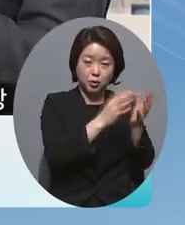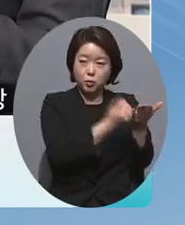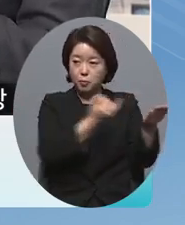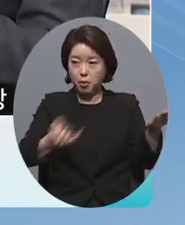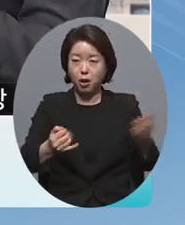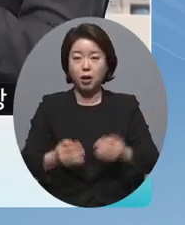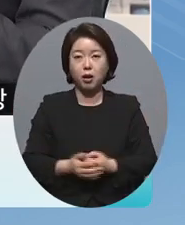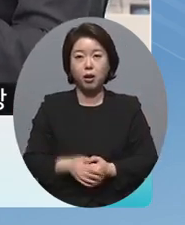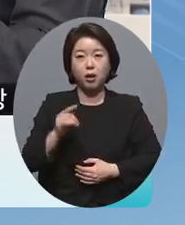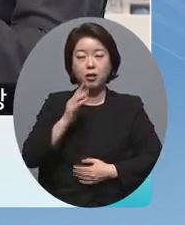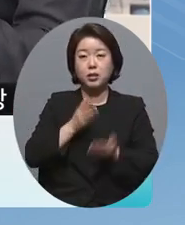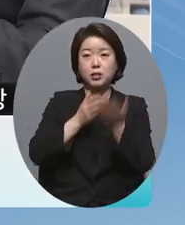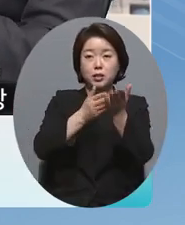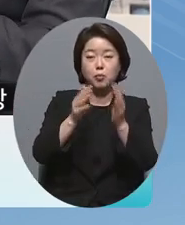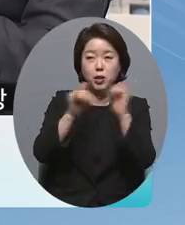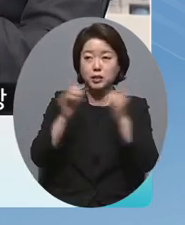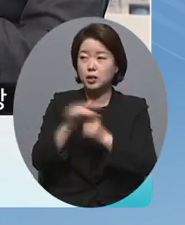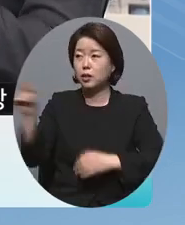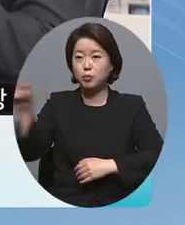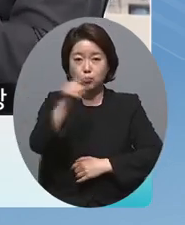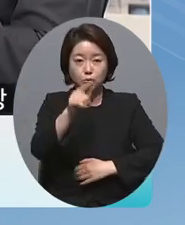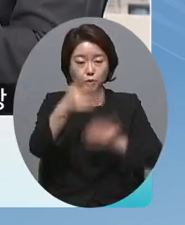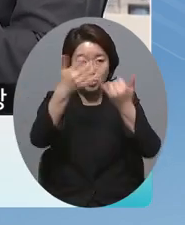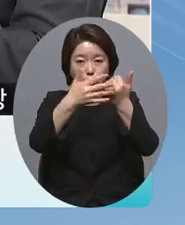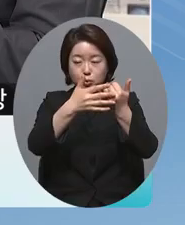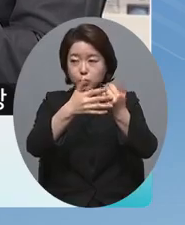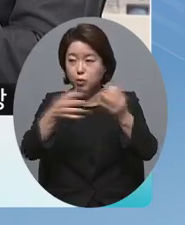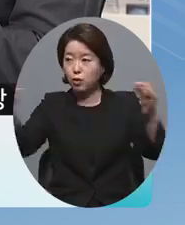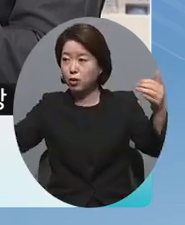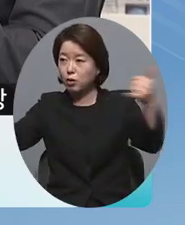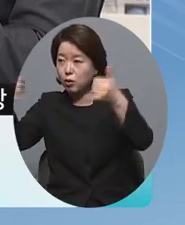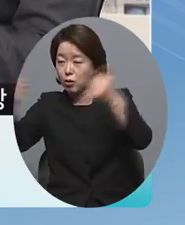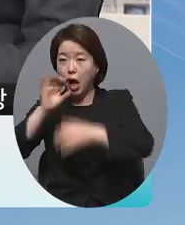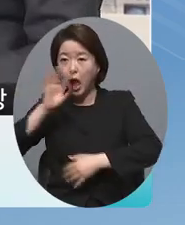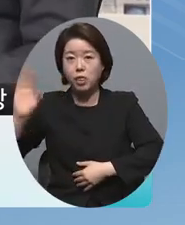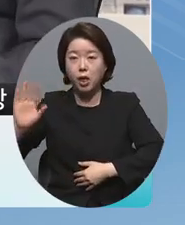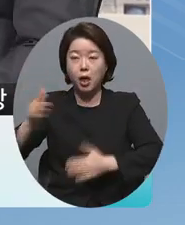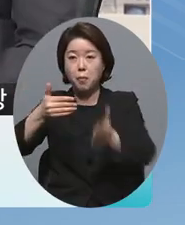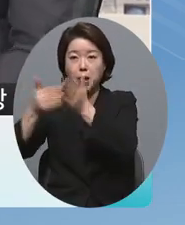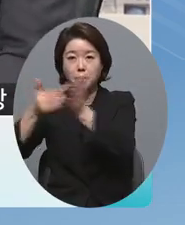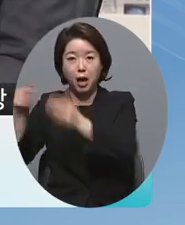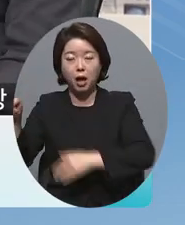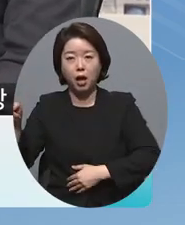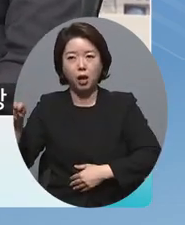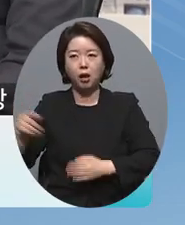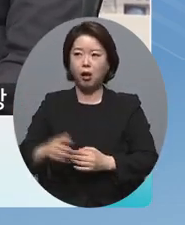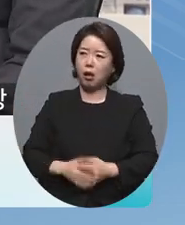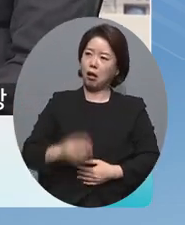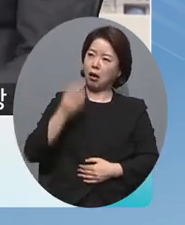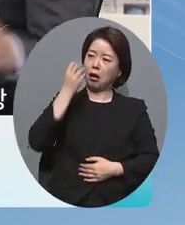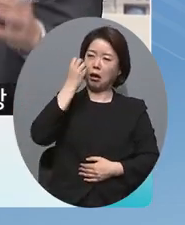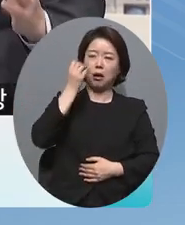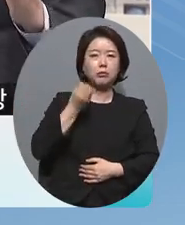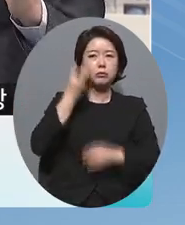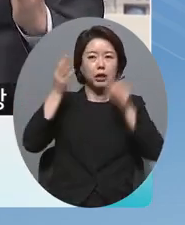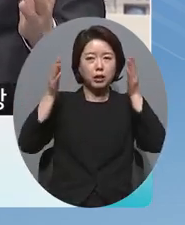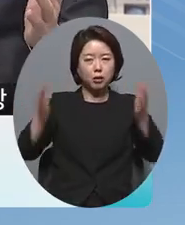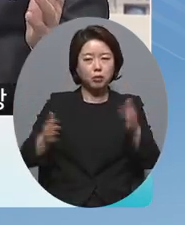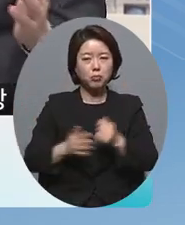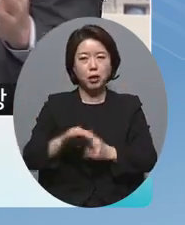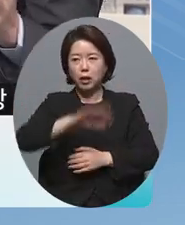제보를 한 사람이 또 해당 유튜브와 연락이 안 돼요. 네. 그렇죠. 이런 것들은 뭔가 석 달 만에 이게